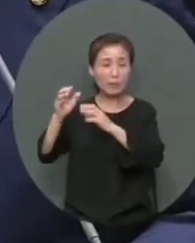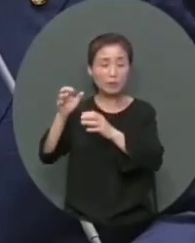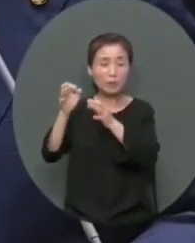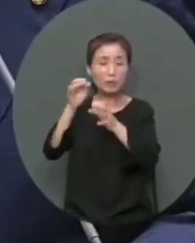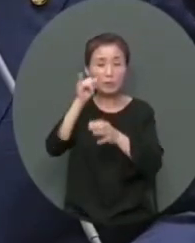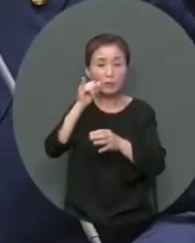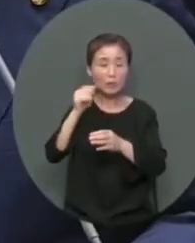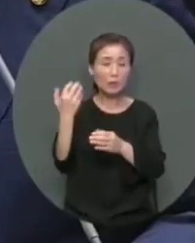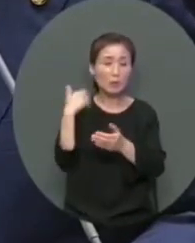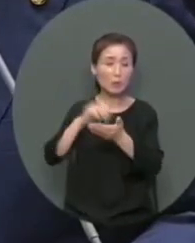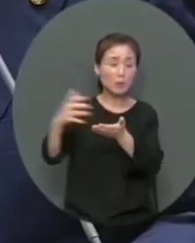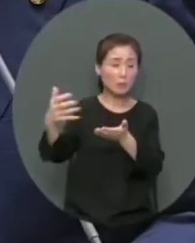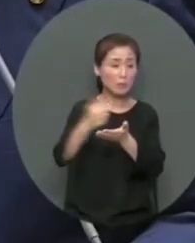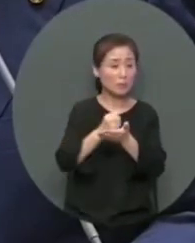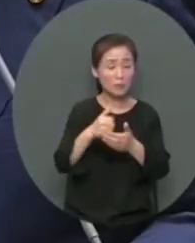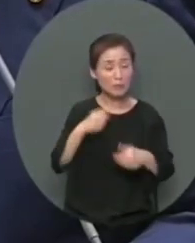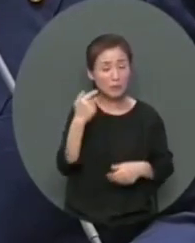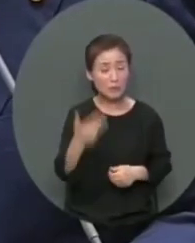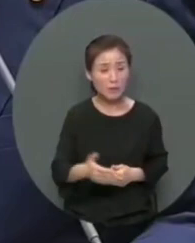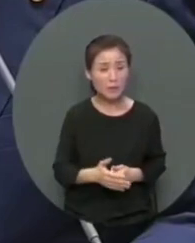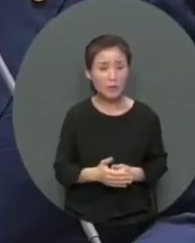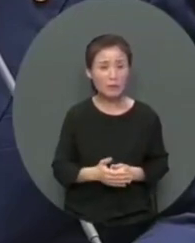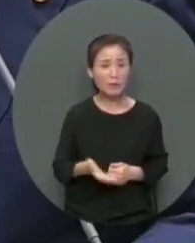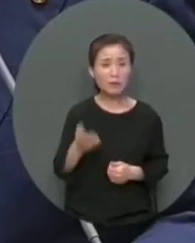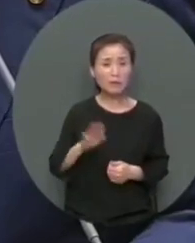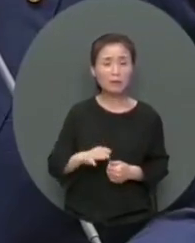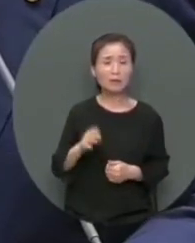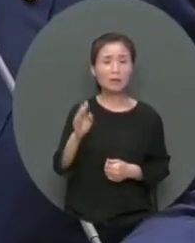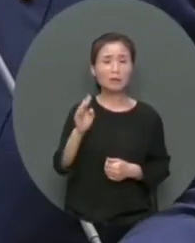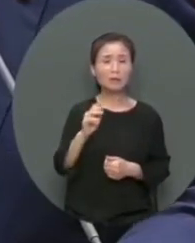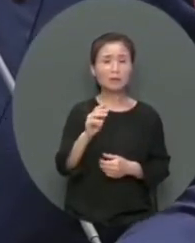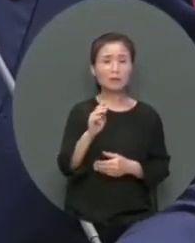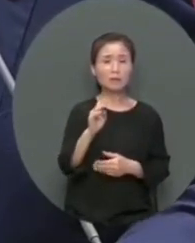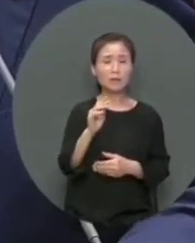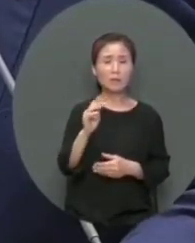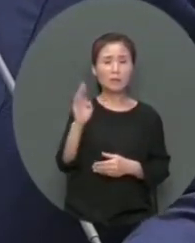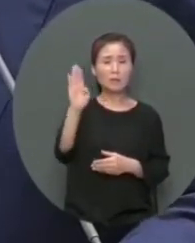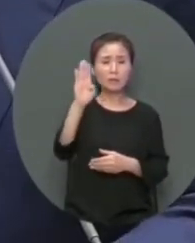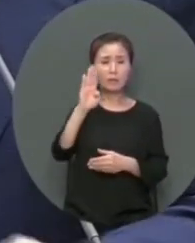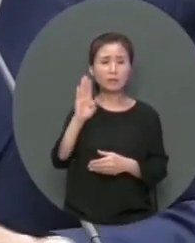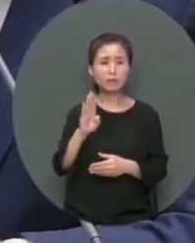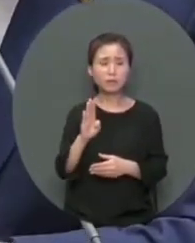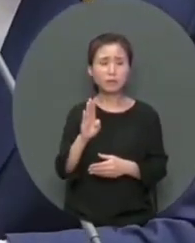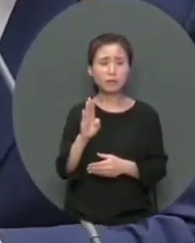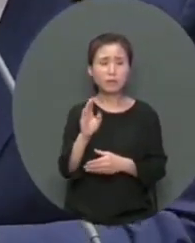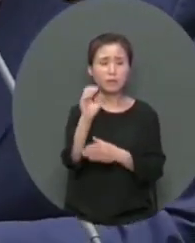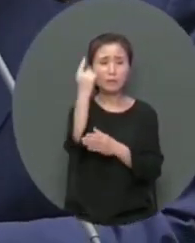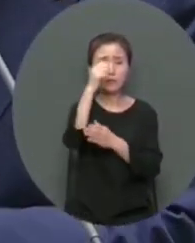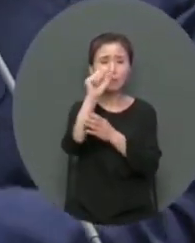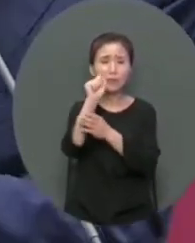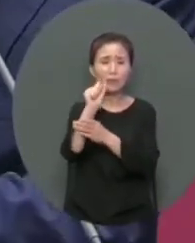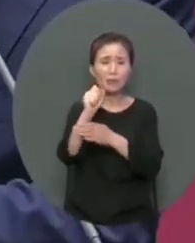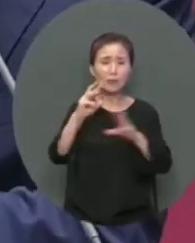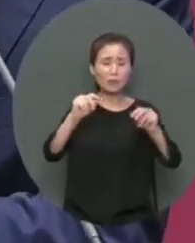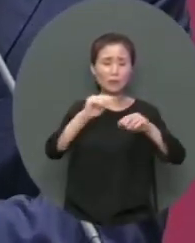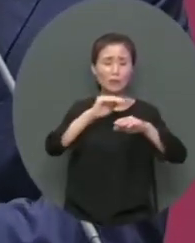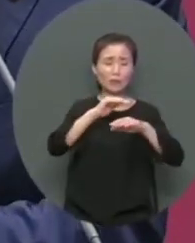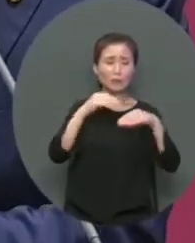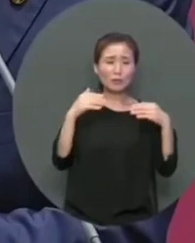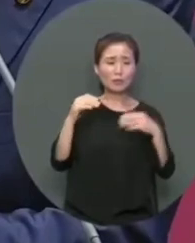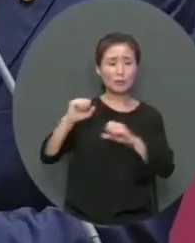베트남의 국부의 흉상을 육사에 갖다 놓을 수는 없지 않습니까? 너무 엉뚱한 질문을 하시니까 제가 의의가 없는데요.